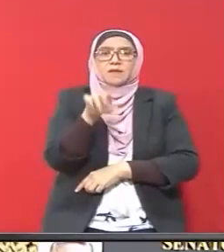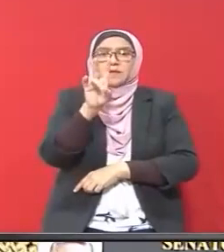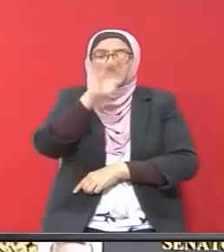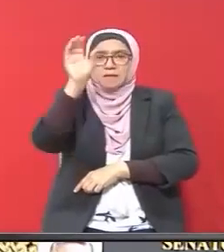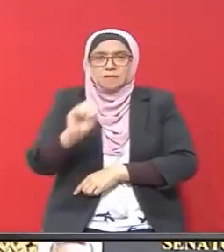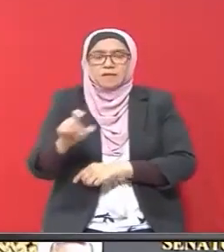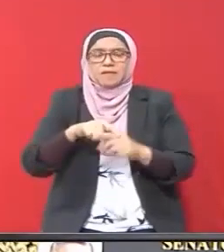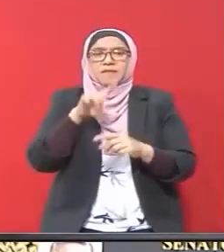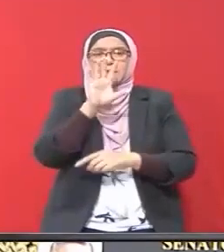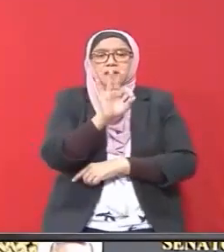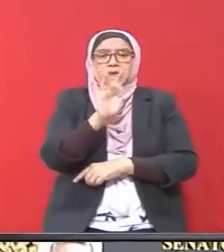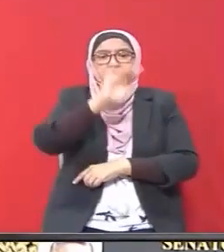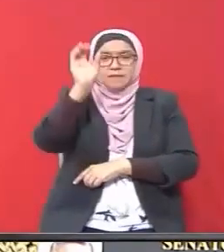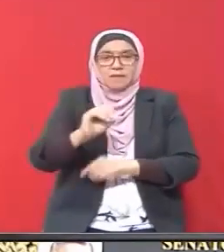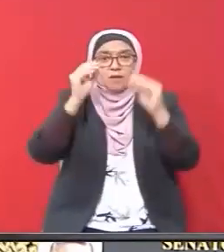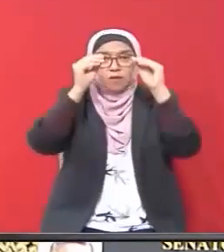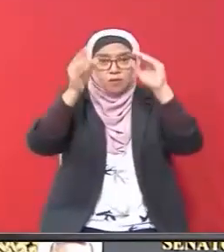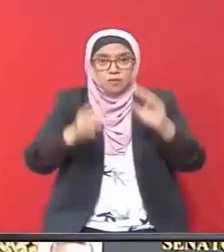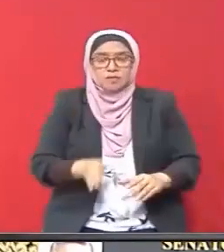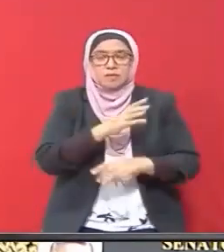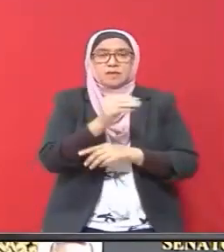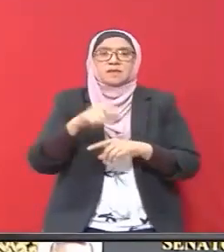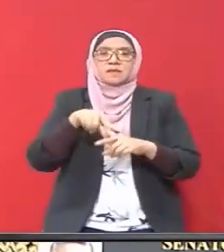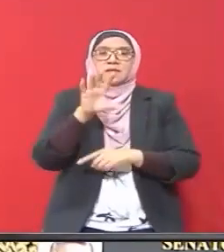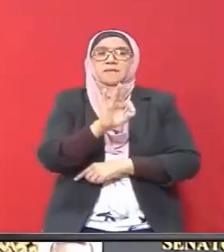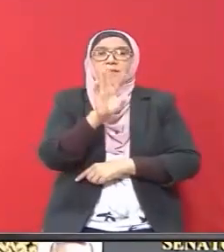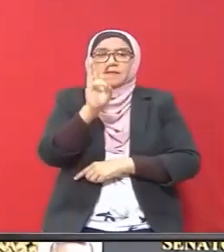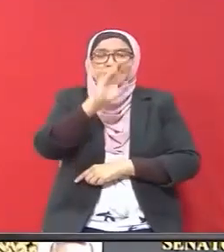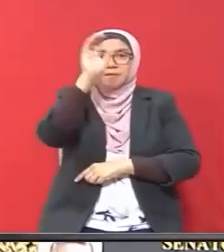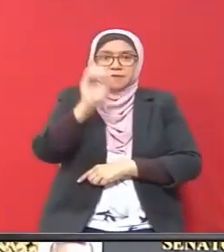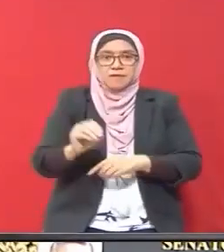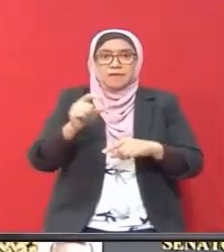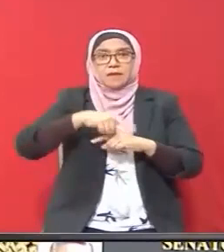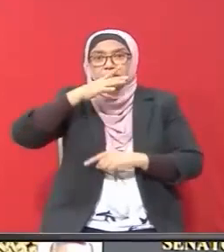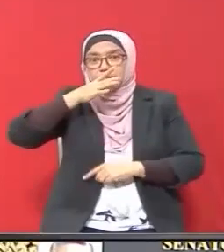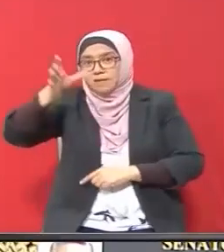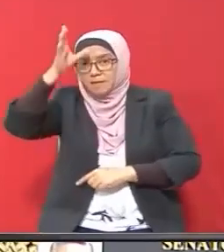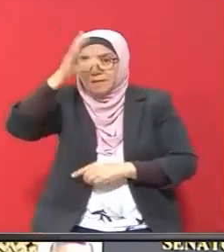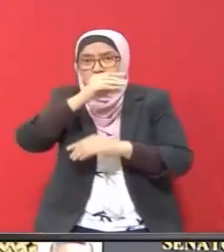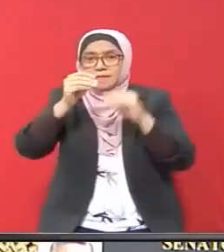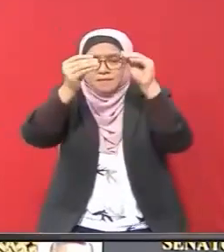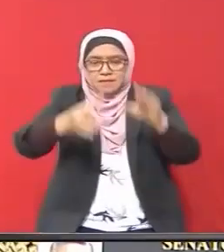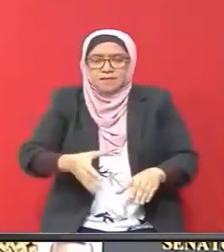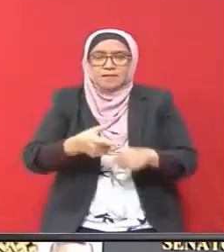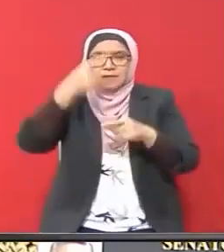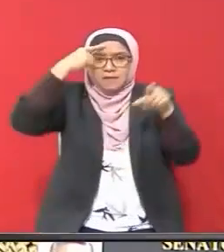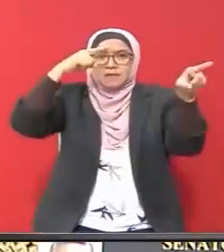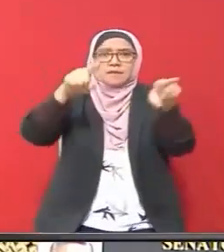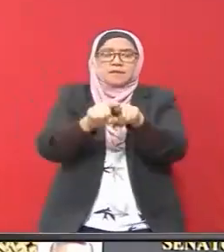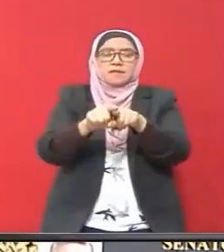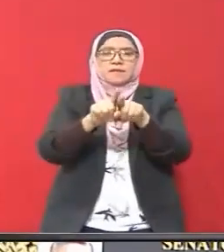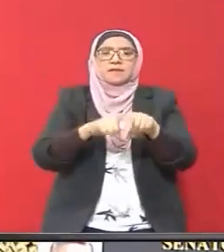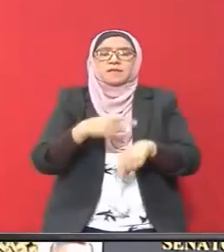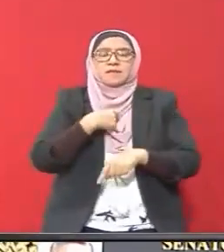98-100 guru dan 90 600 ibu-bapak atau penjaga bersetuju tempoh rancangan tipe pendidikan dilanjutkan